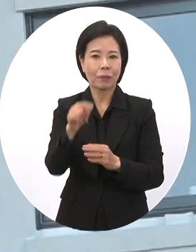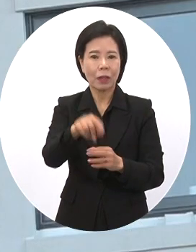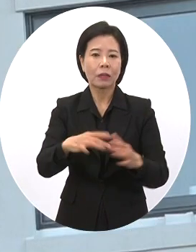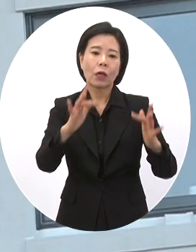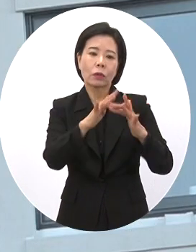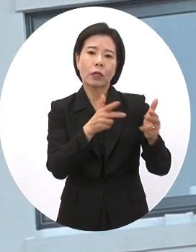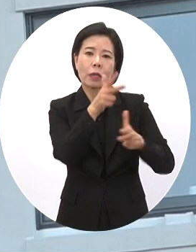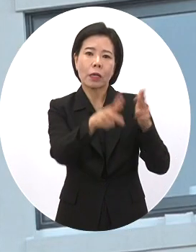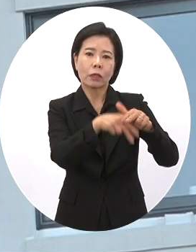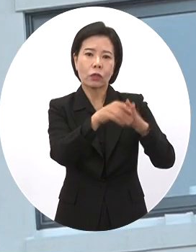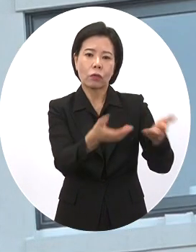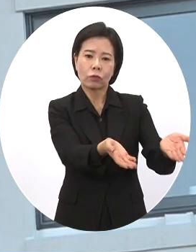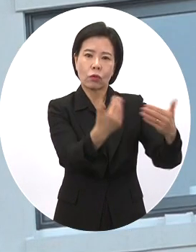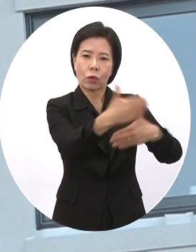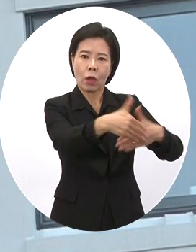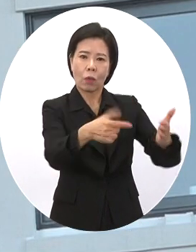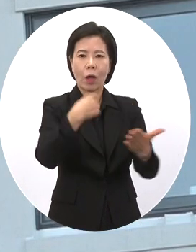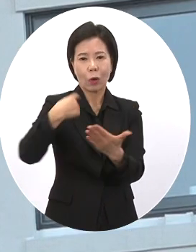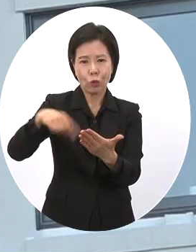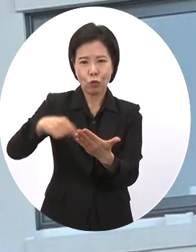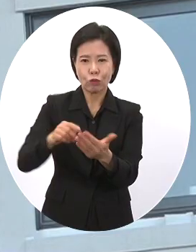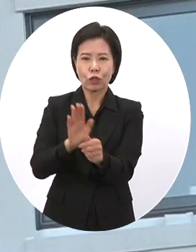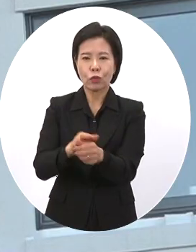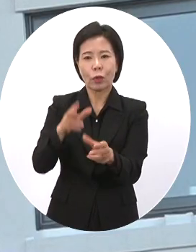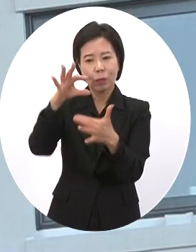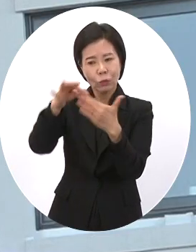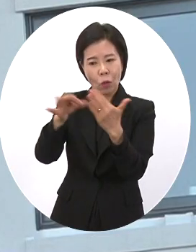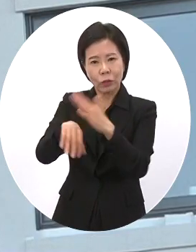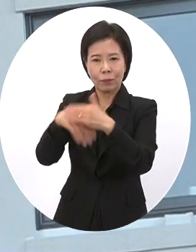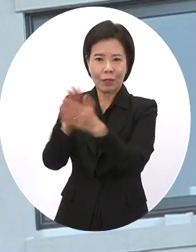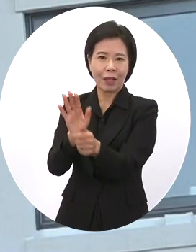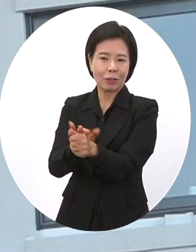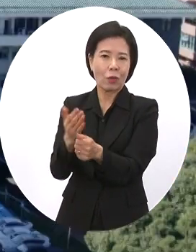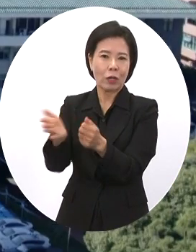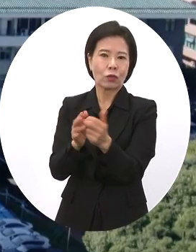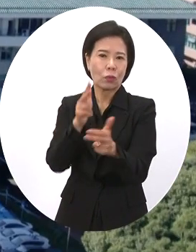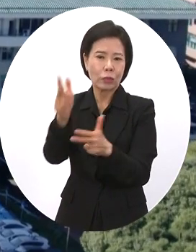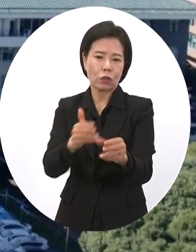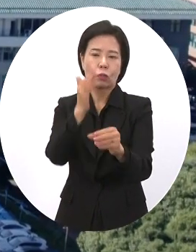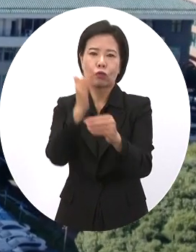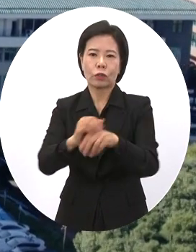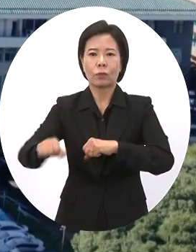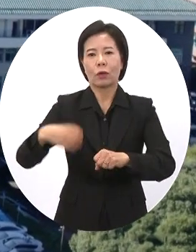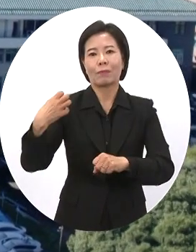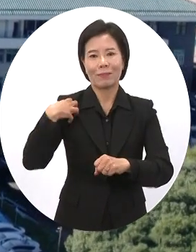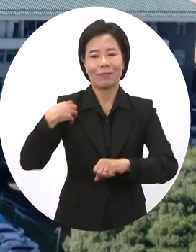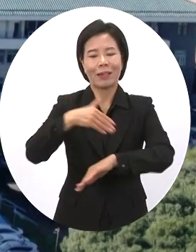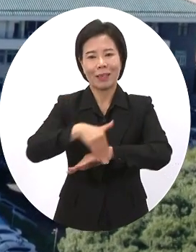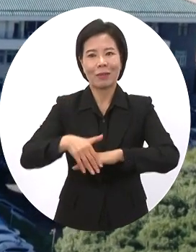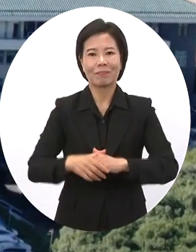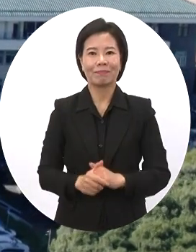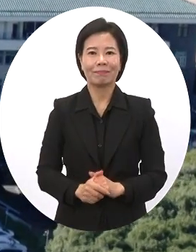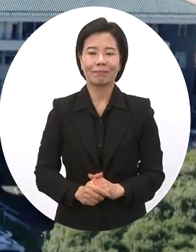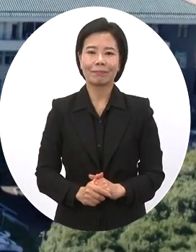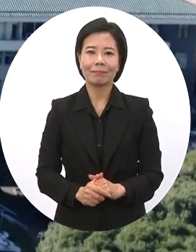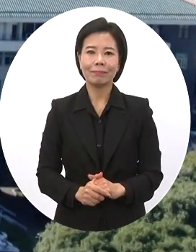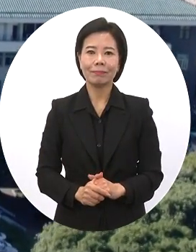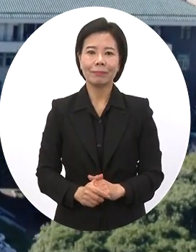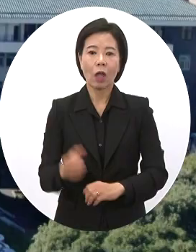센터는 콘텐츠 기업 입주 공간과 교육, 지원 프로그램을 제공해 산업 거점 역할을 수행할